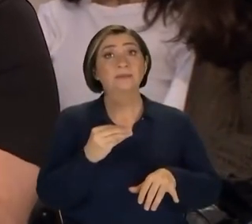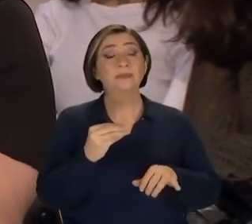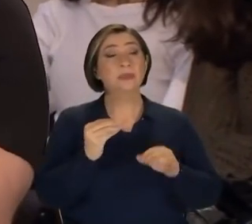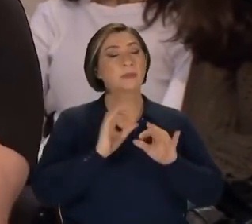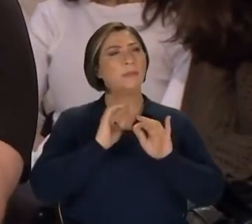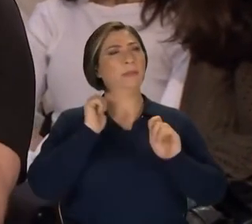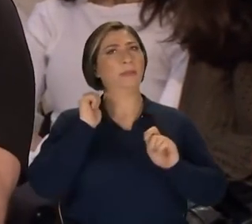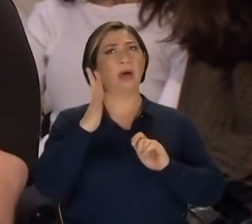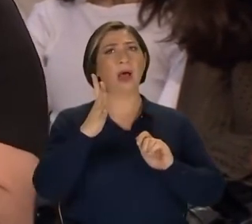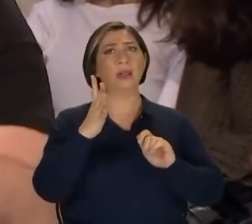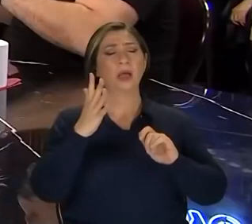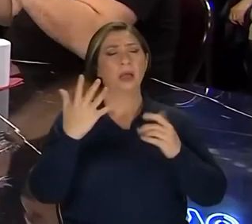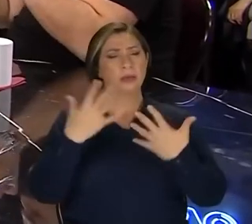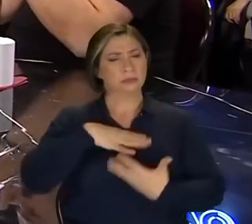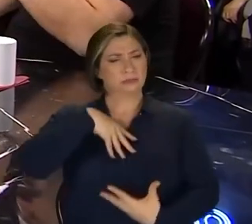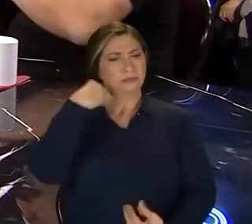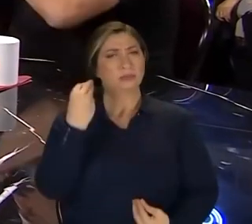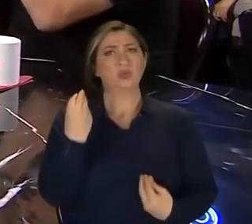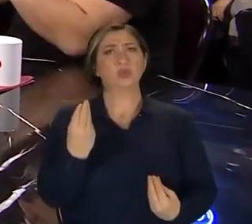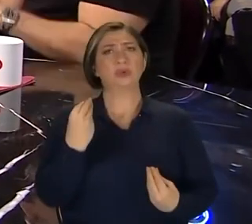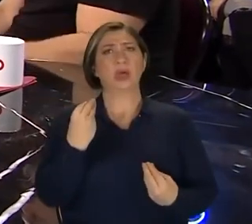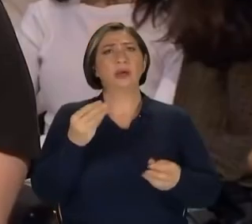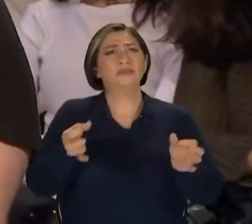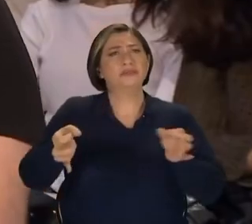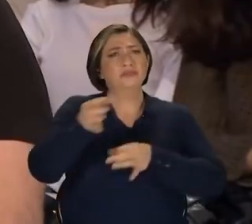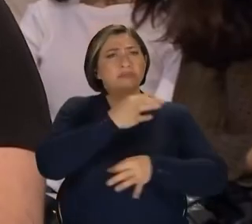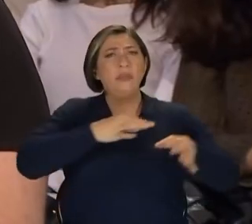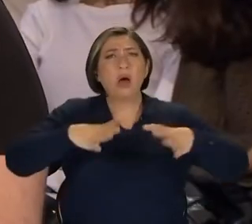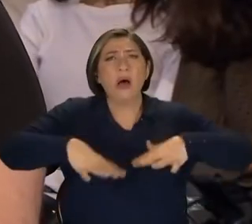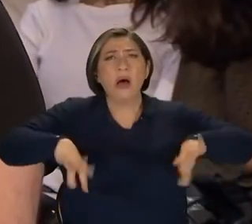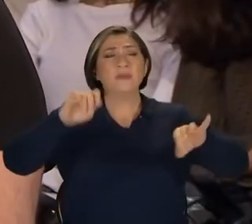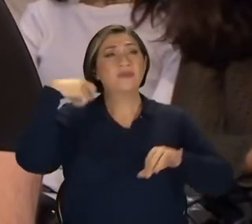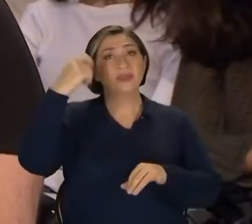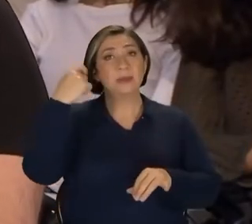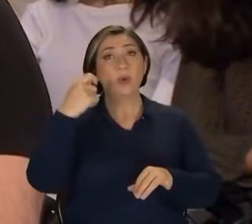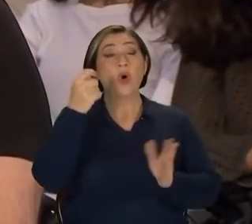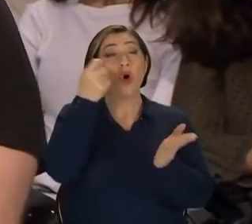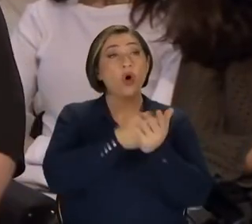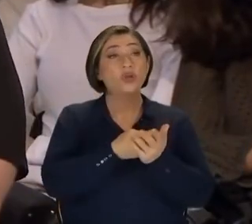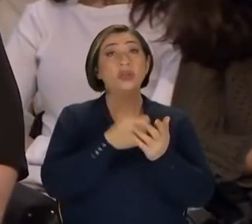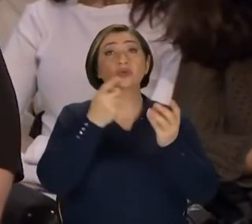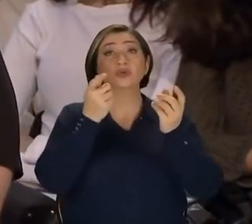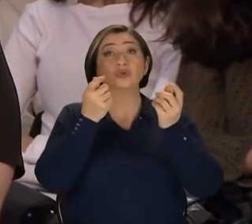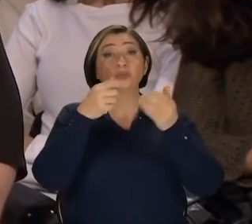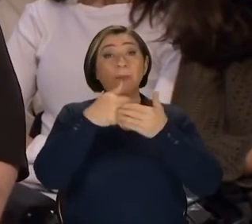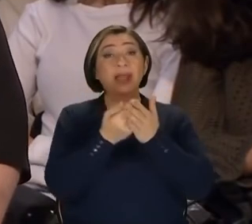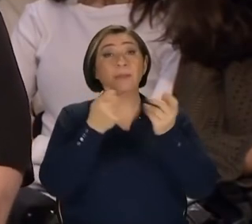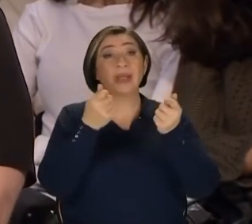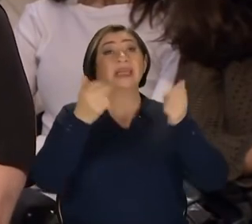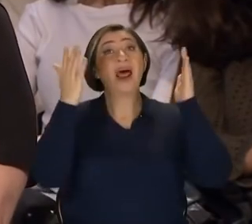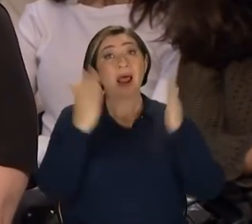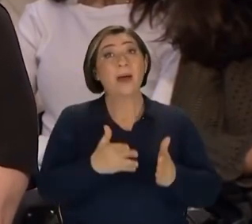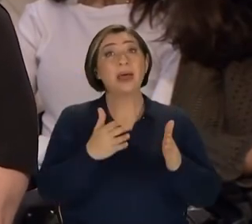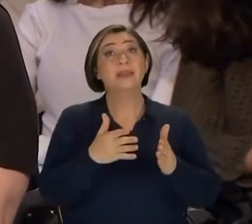şık, pahalı, eli ayağı düzgün, güzel, prodüksiyonlu bir filmi artık ödediği yüklü bilet fiyatına